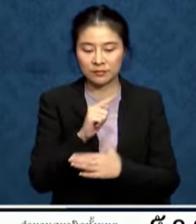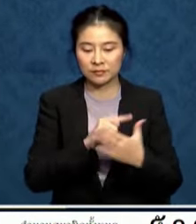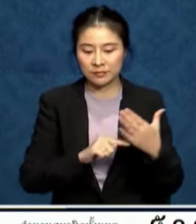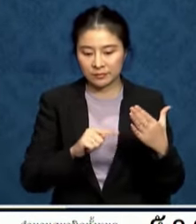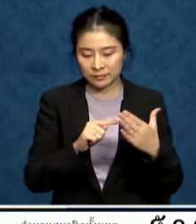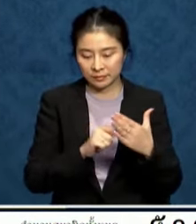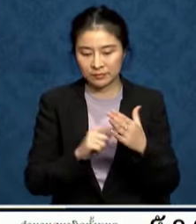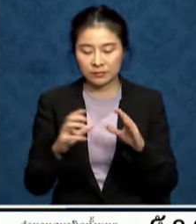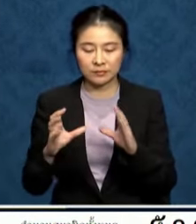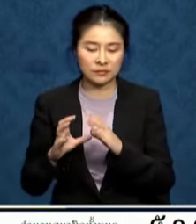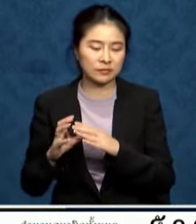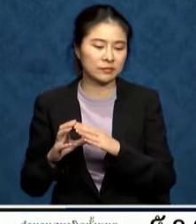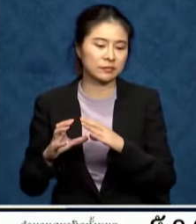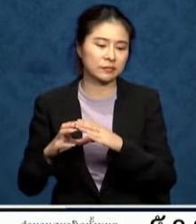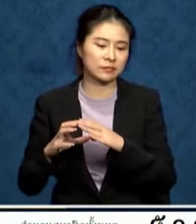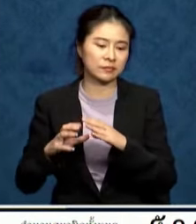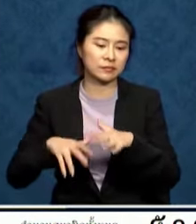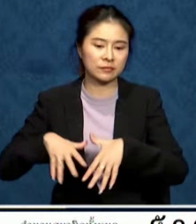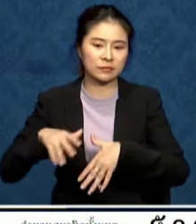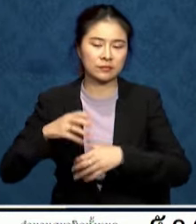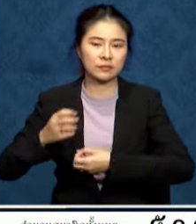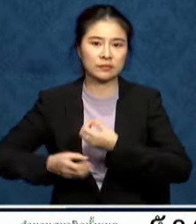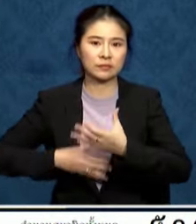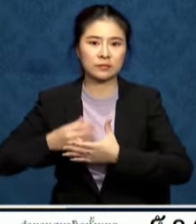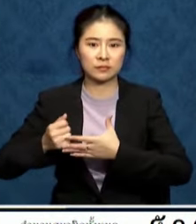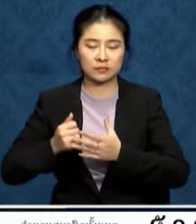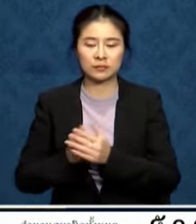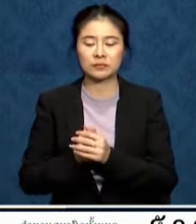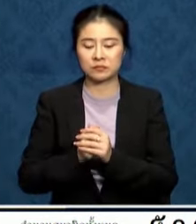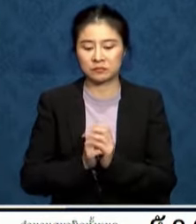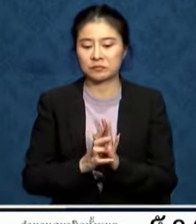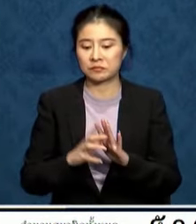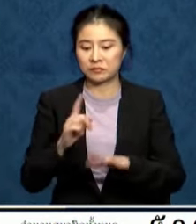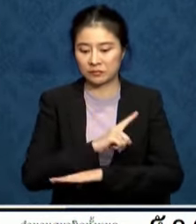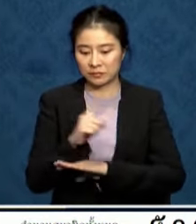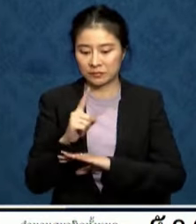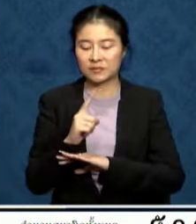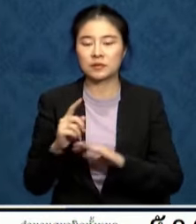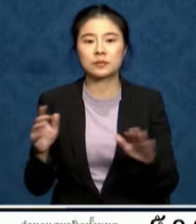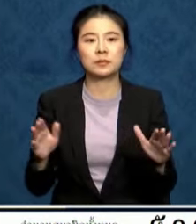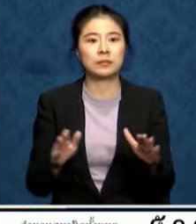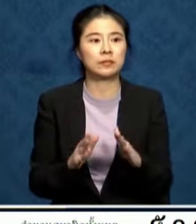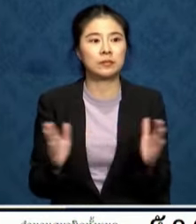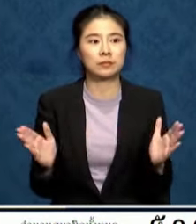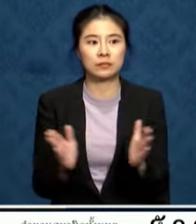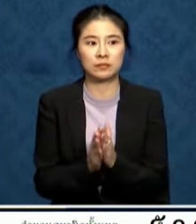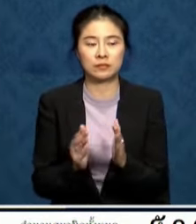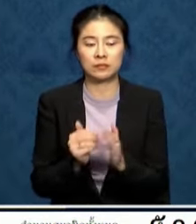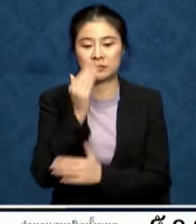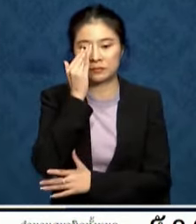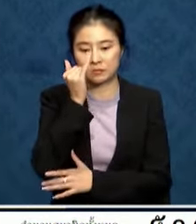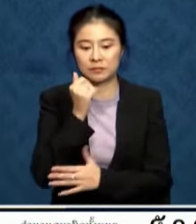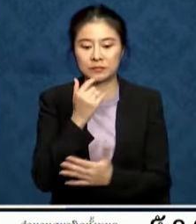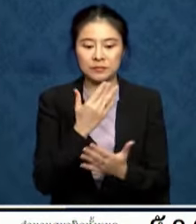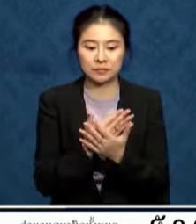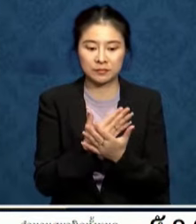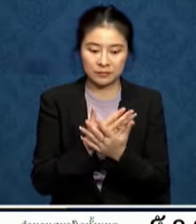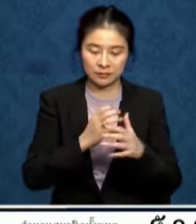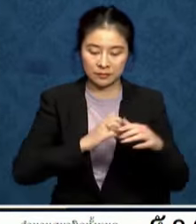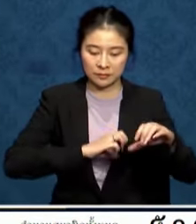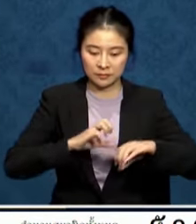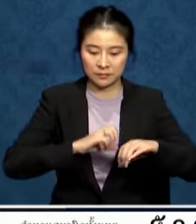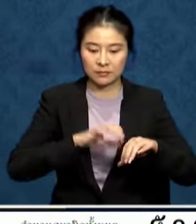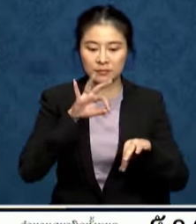ให้คนมาลงคะแนนกันได้ออกเสียงประชามติกันได้มากๆแล้วก็เป็นการประหยัดค่าใช้จ่ายอีกอย่างหนึ่งก็คือ